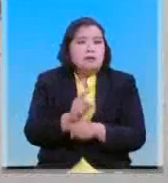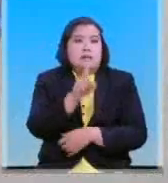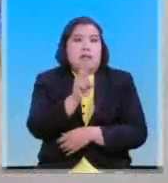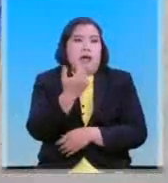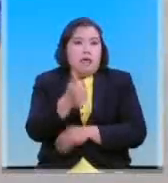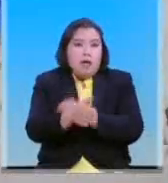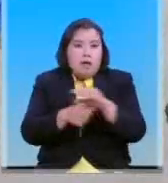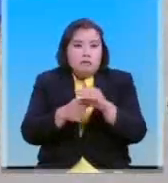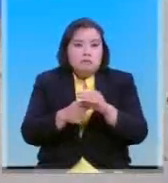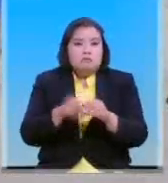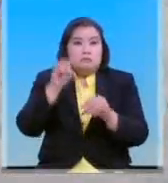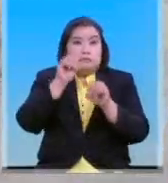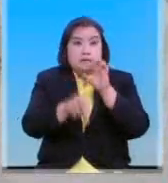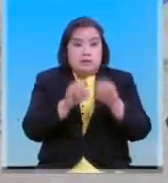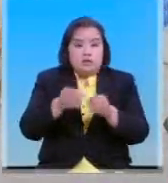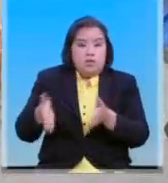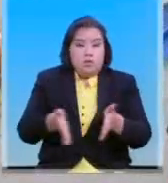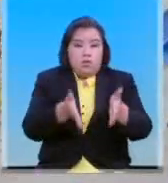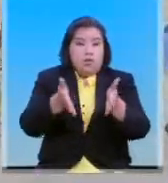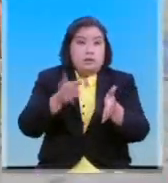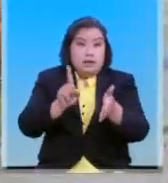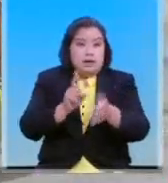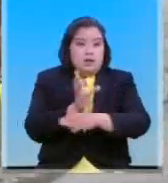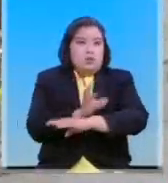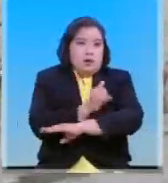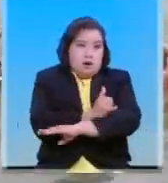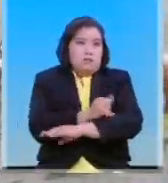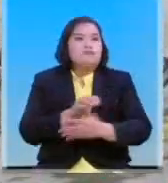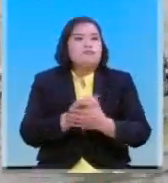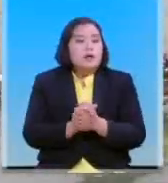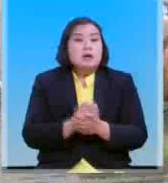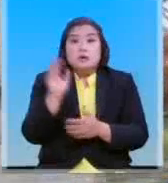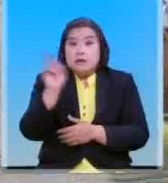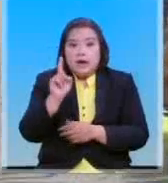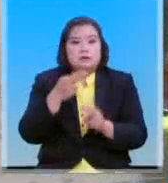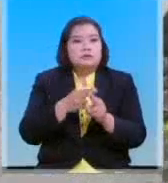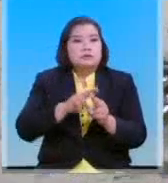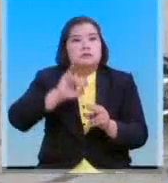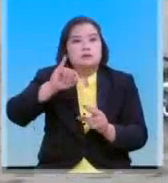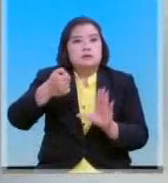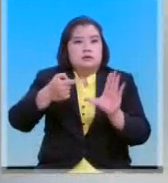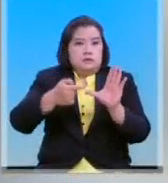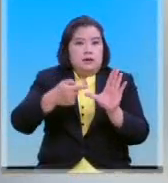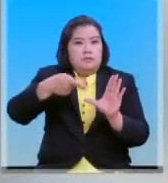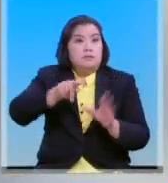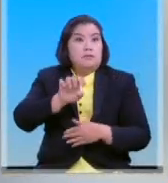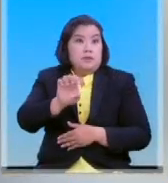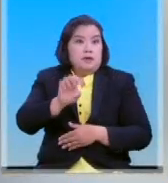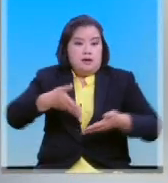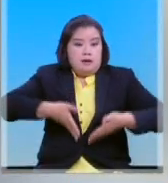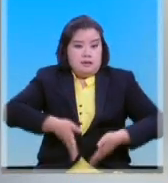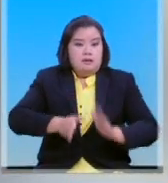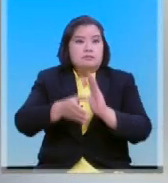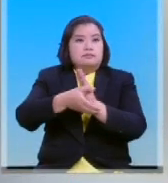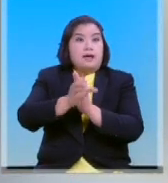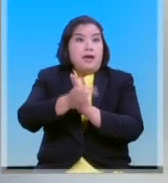ในพื้นที่สถานีตำรวจภูธรอุทัยจังหวัดพระนครศรีอยุธยานะคะก็คือนางจำปีหอมชวนเป็นชาวจังหวัดสระแก้วจริงๆที่ค